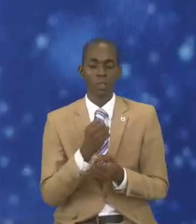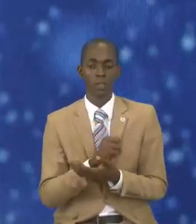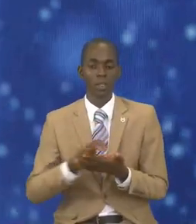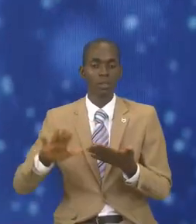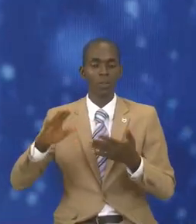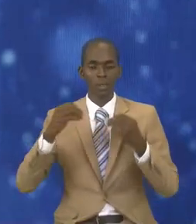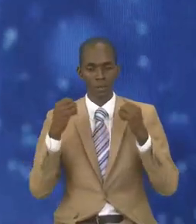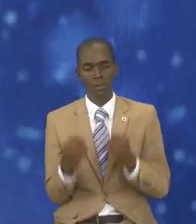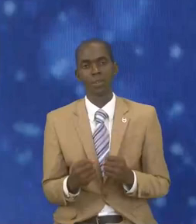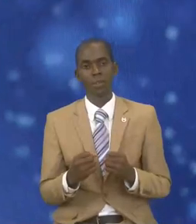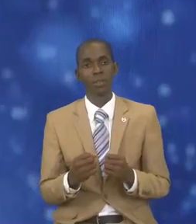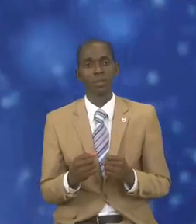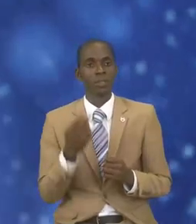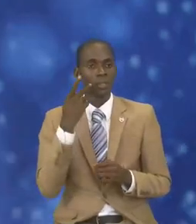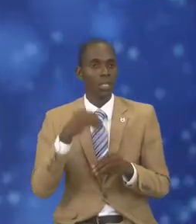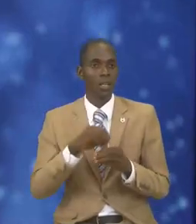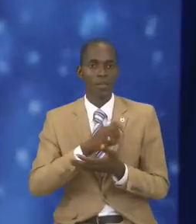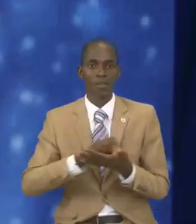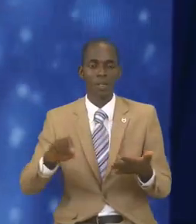sanctifiante, il me fortifia.